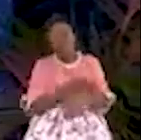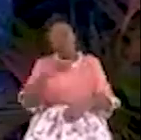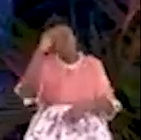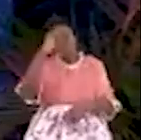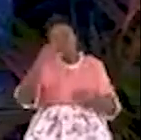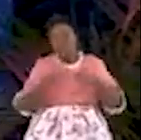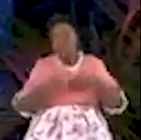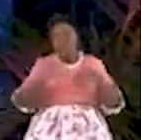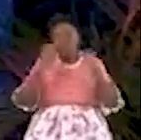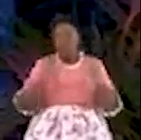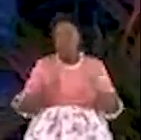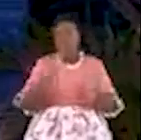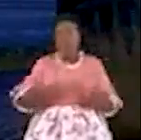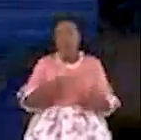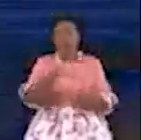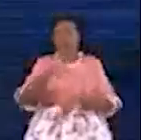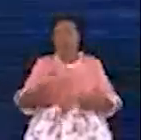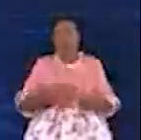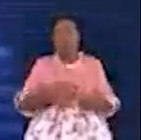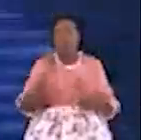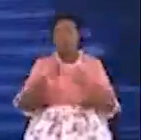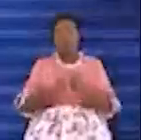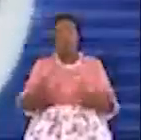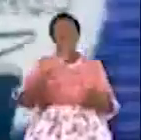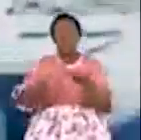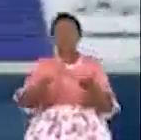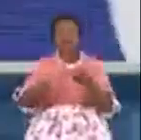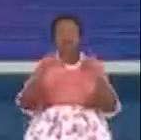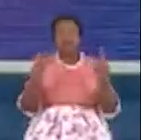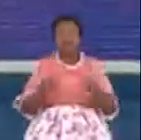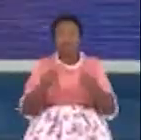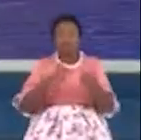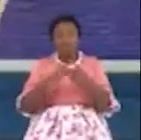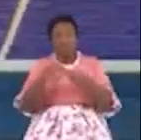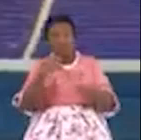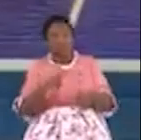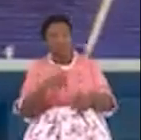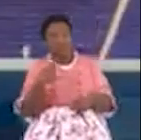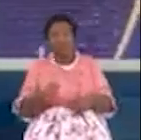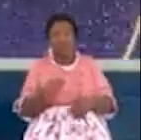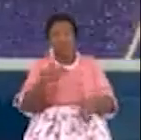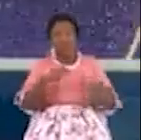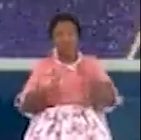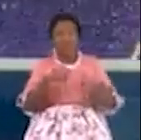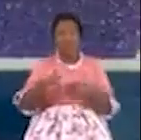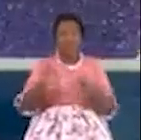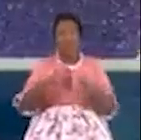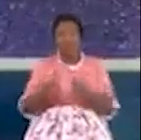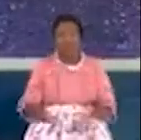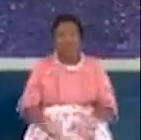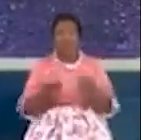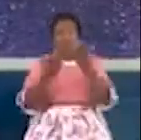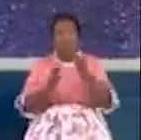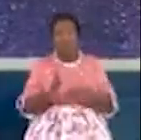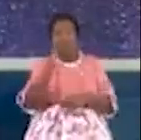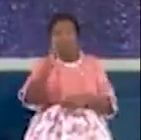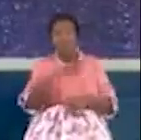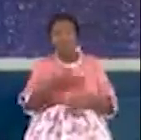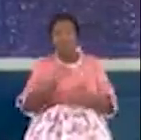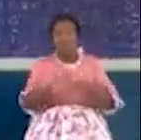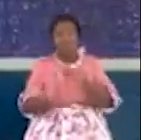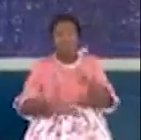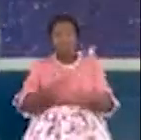nwere ike n'elu ụwa ịgbaghara mmehie. Ya wee gwa onye a ahụ ya kpọnwụrụ, bilie gawa ije. N'abalị